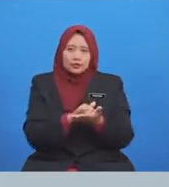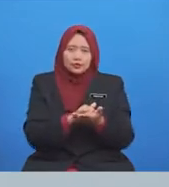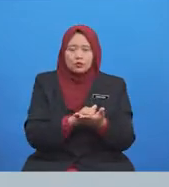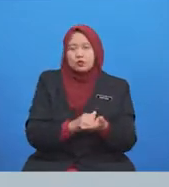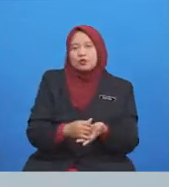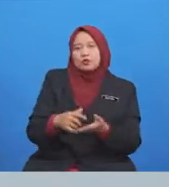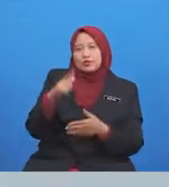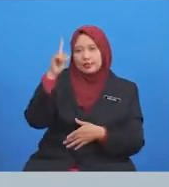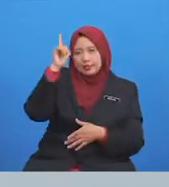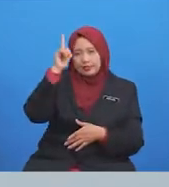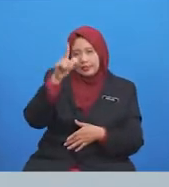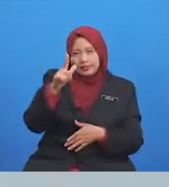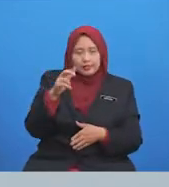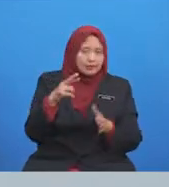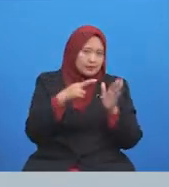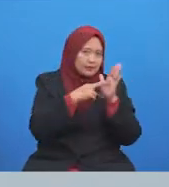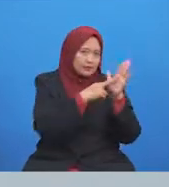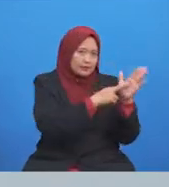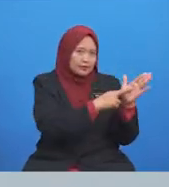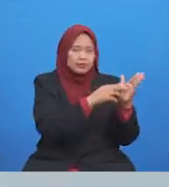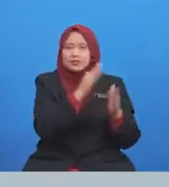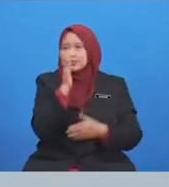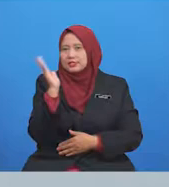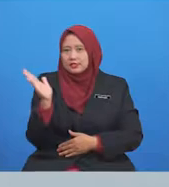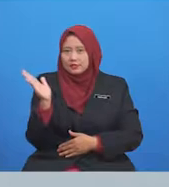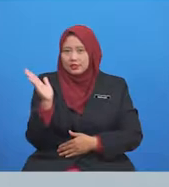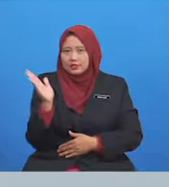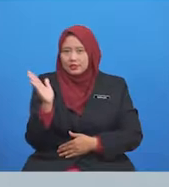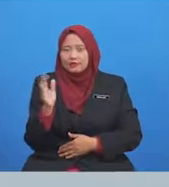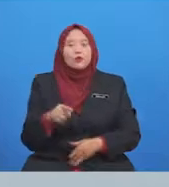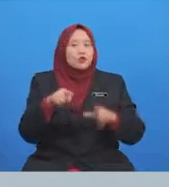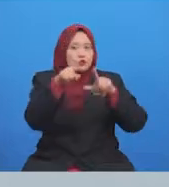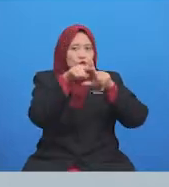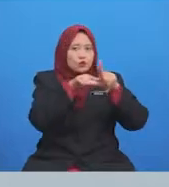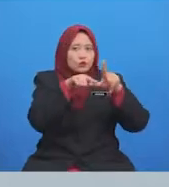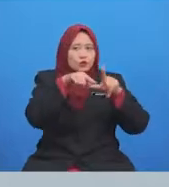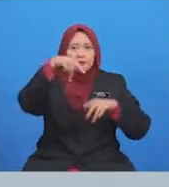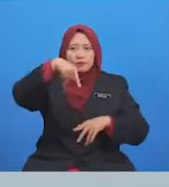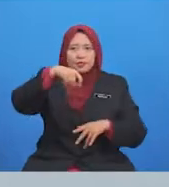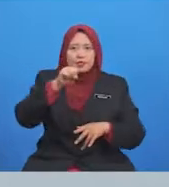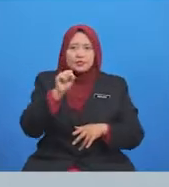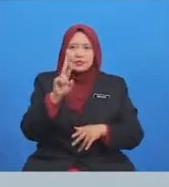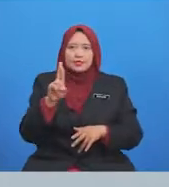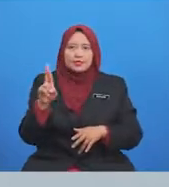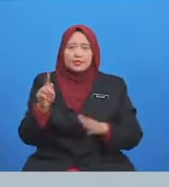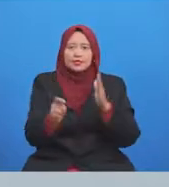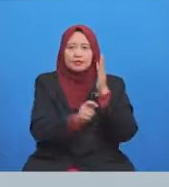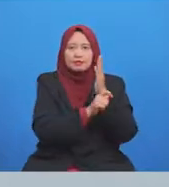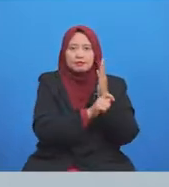yang dipaparkan ini bahawa sudut PSR dan sudut